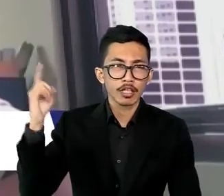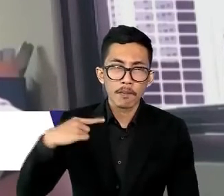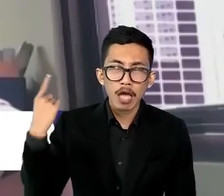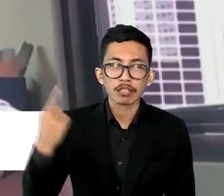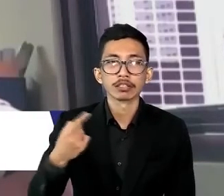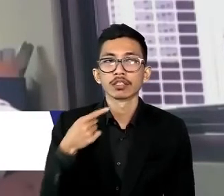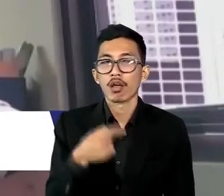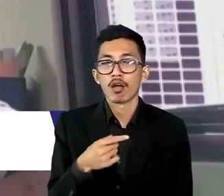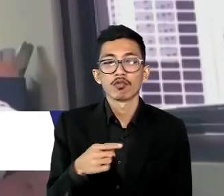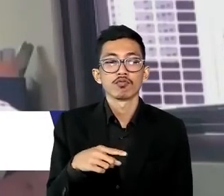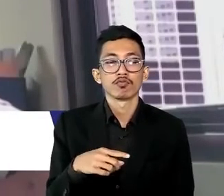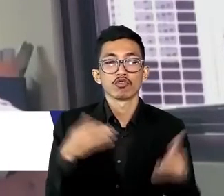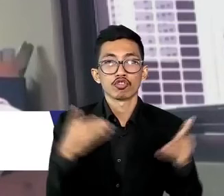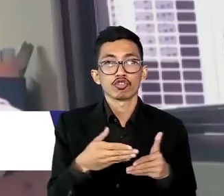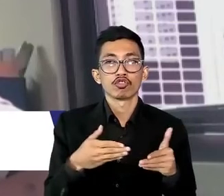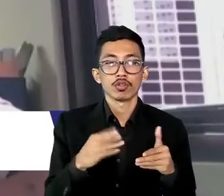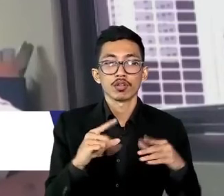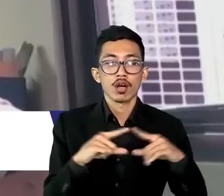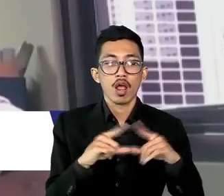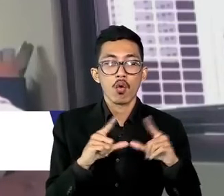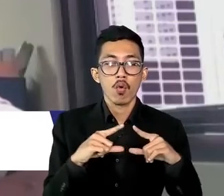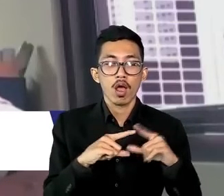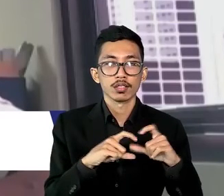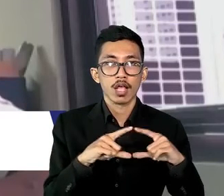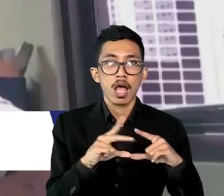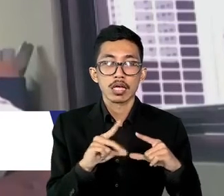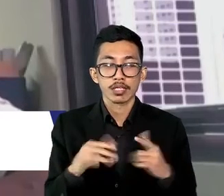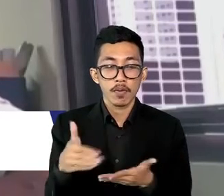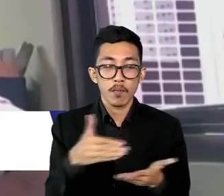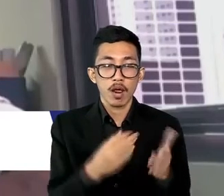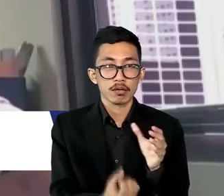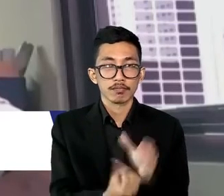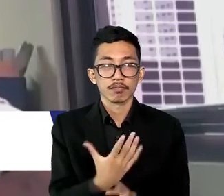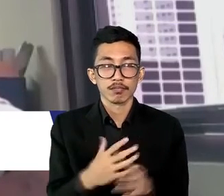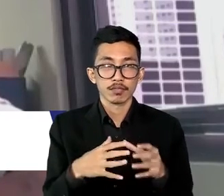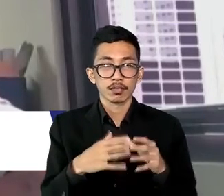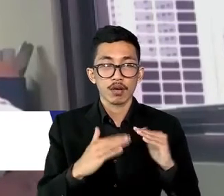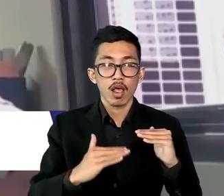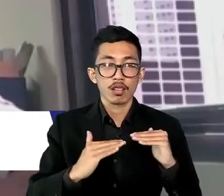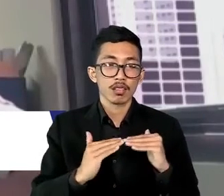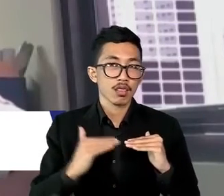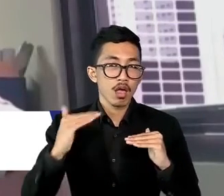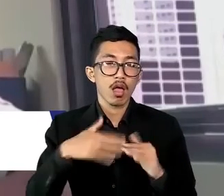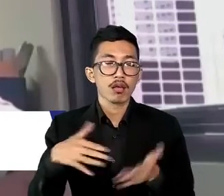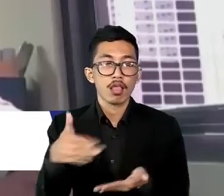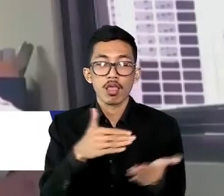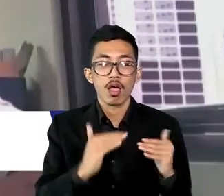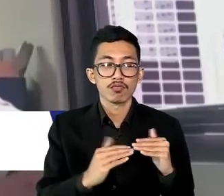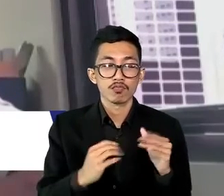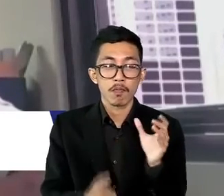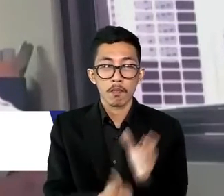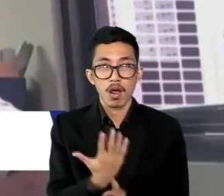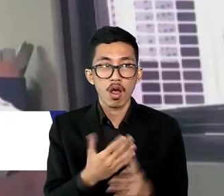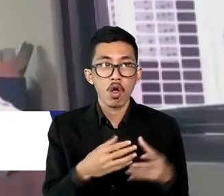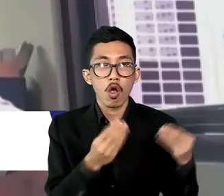kasus yang ada di Kelurahan Rawasari berdasarkan perkembangan data yang kami peroleh dari Puskesmas Kecamatan. Yang mana data itu kami